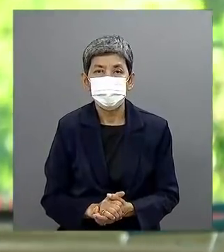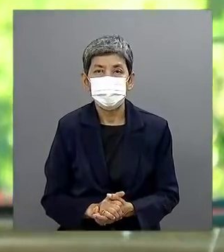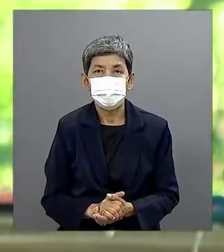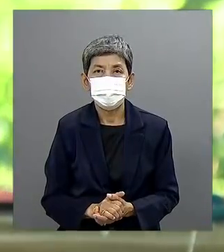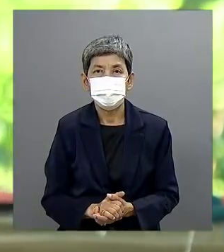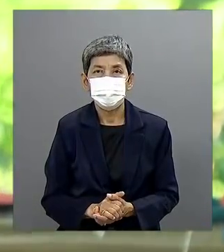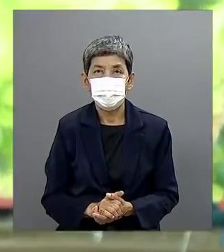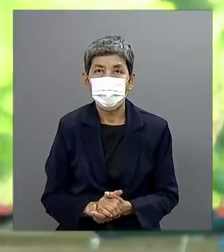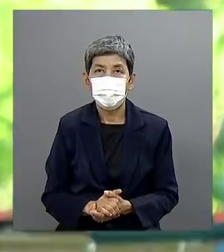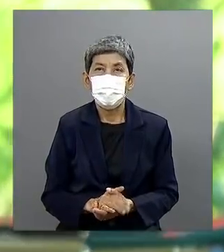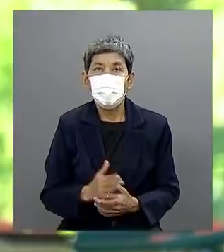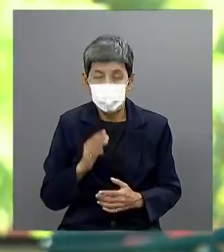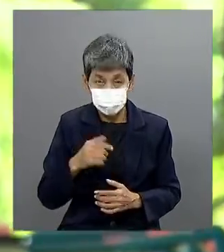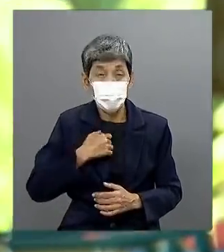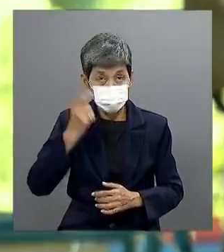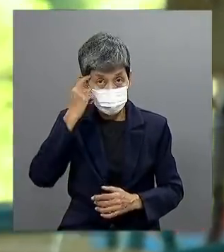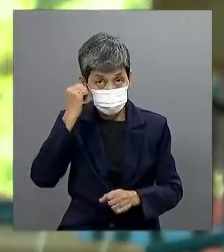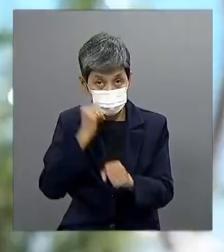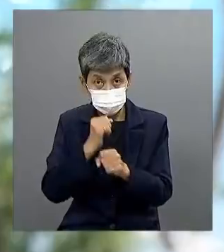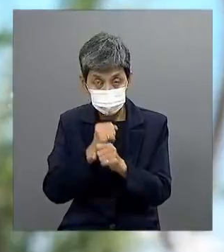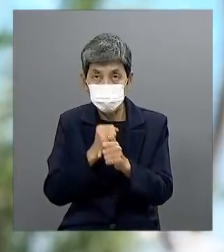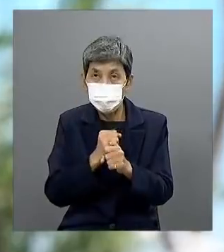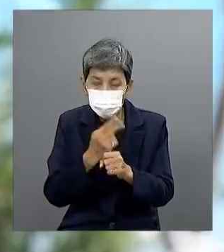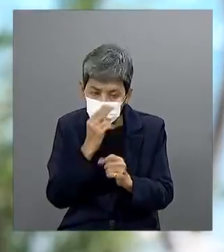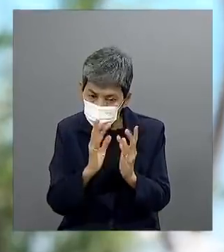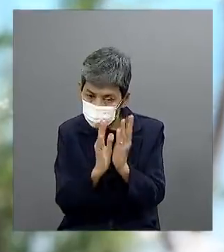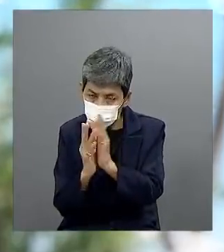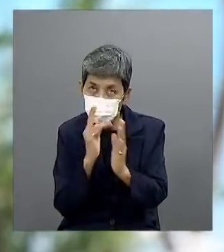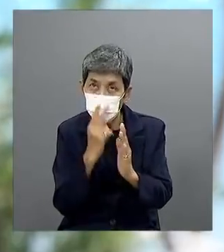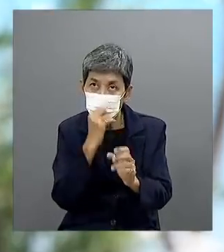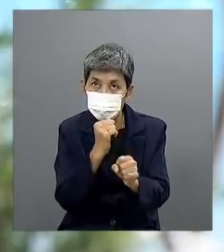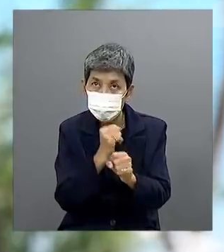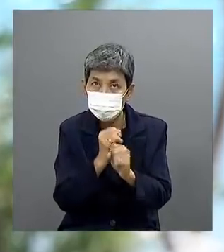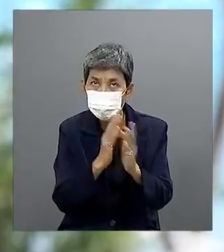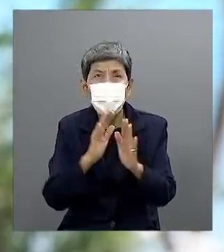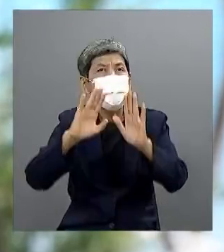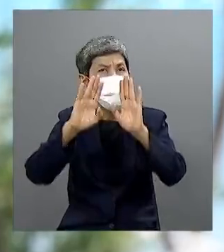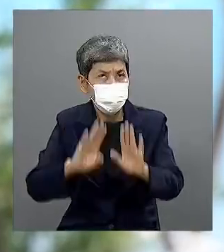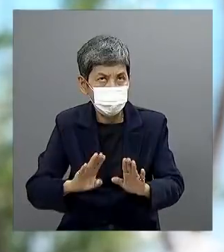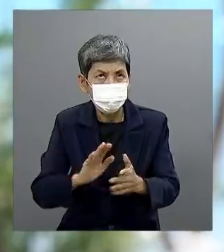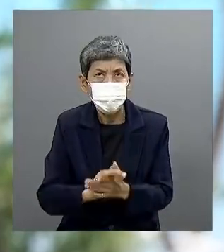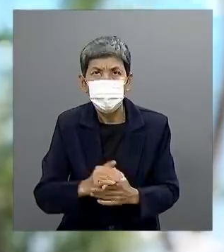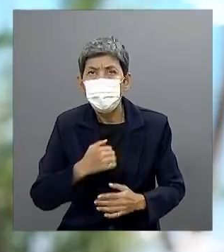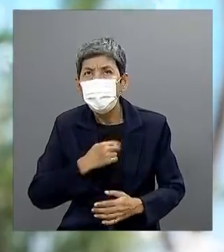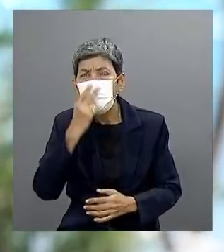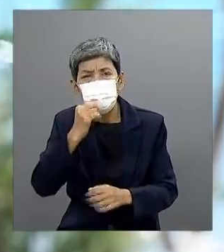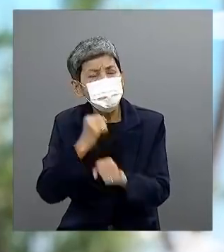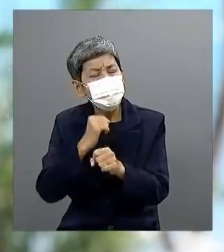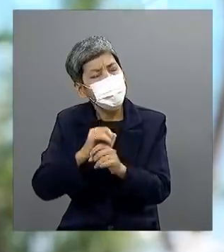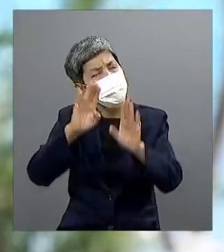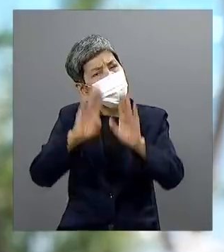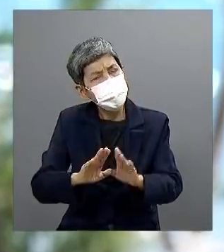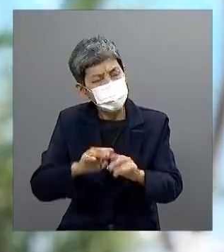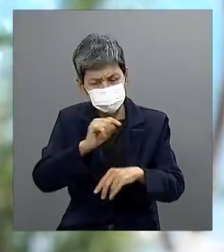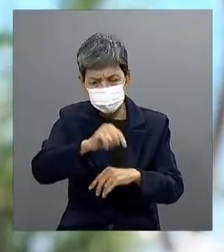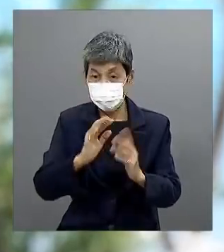ราจะต้องรู้เราต้องเก็บเซลล์สืบพันธุ์ของมันมาให้ได้ก่อนใช่ไหมครับเพราะเราใช้สืบพันธุ์แบบอาศัยเพศเพราะฉะนั้นเราก็ต้องรู้ว่าในพื้นที่ของเรานั้นนะครับปะการังของเ